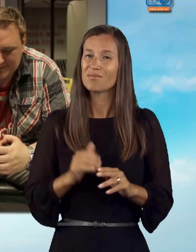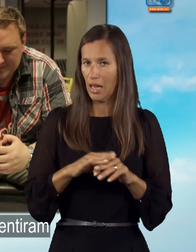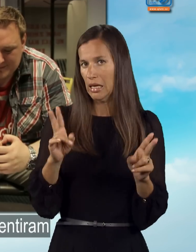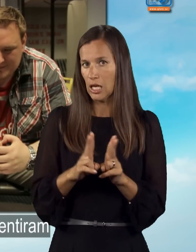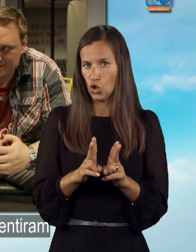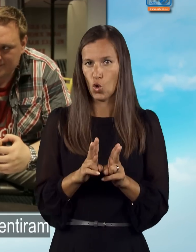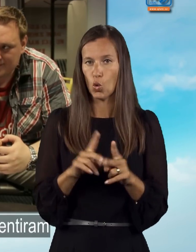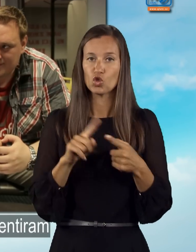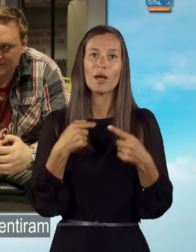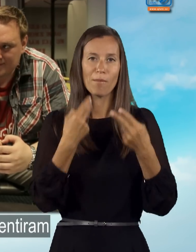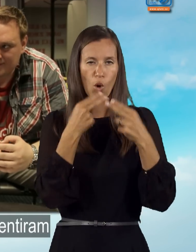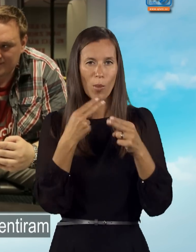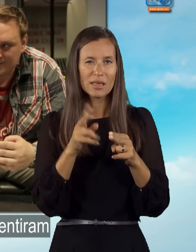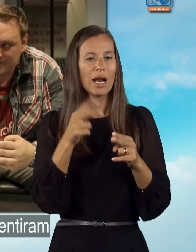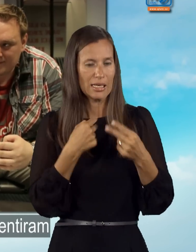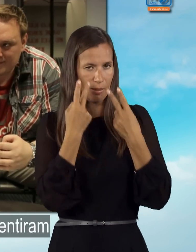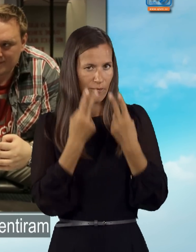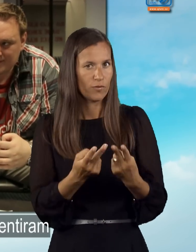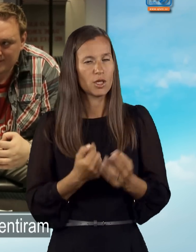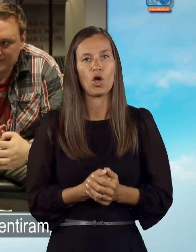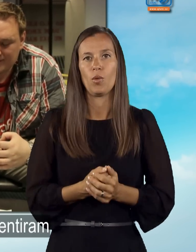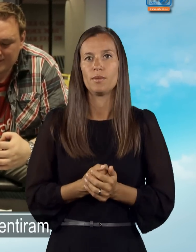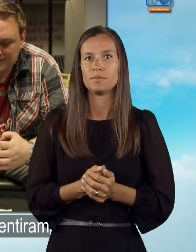Na kratko, če pokomentiram videno,